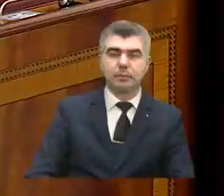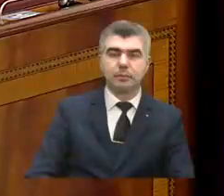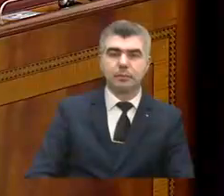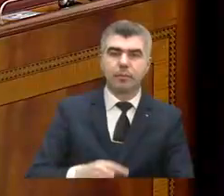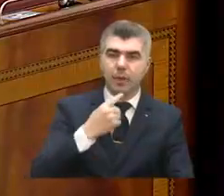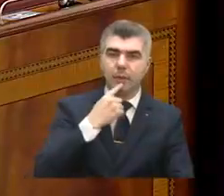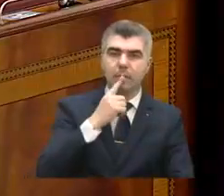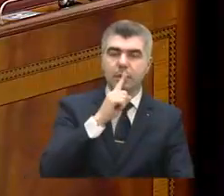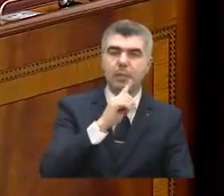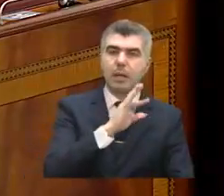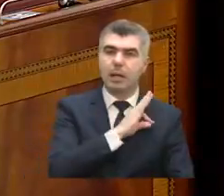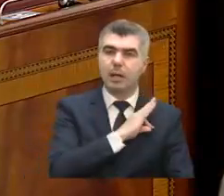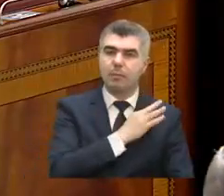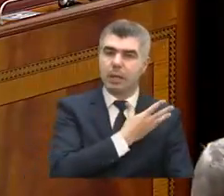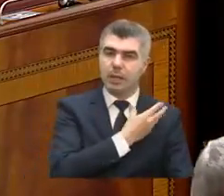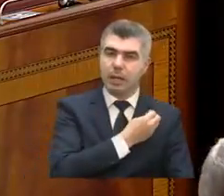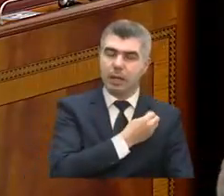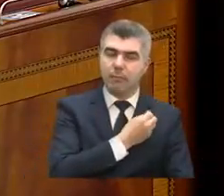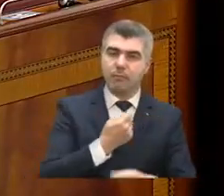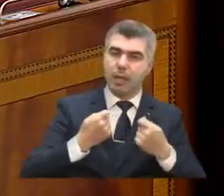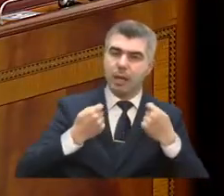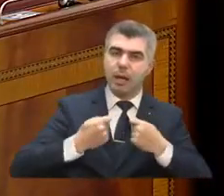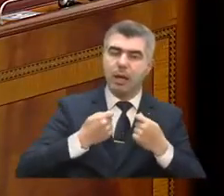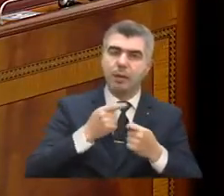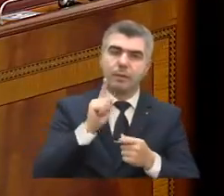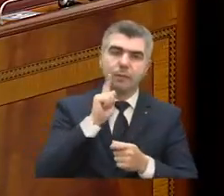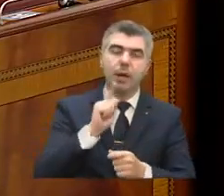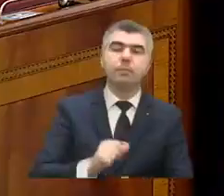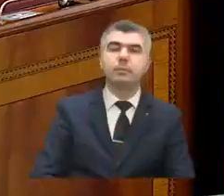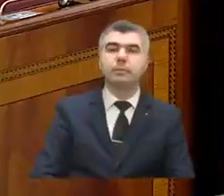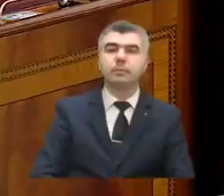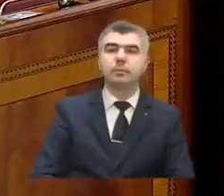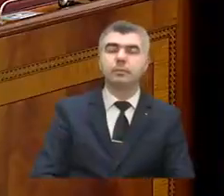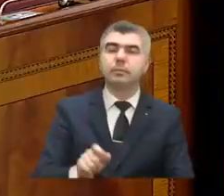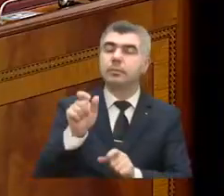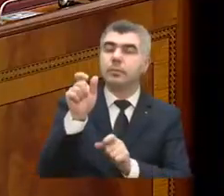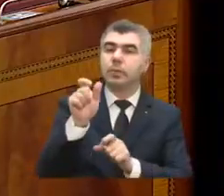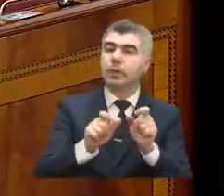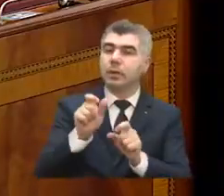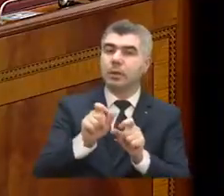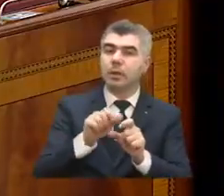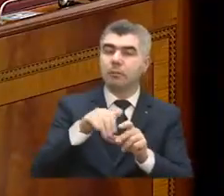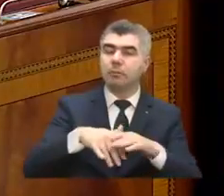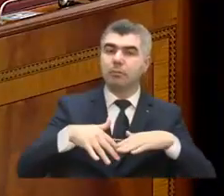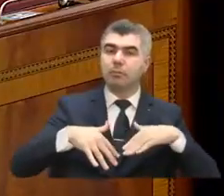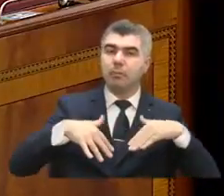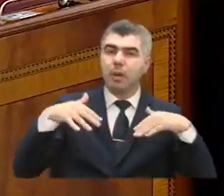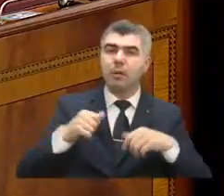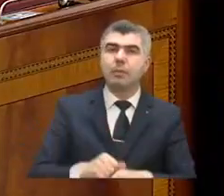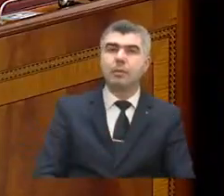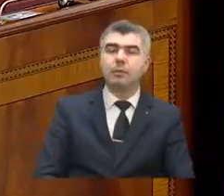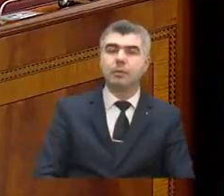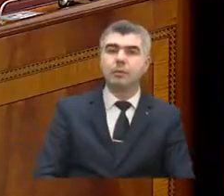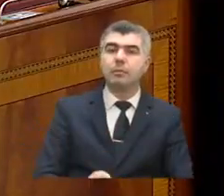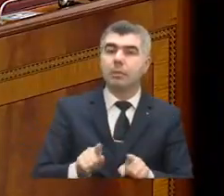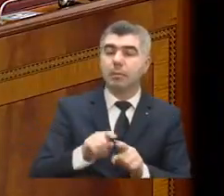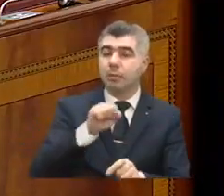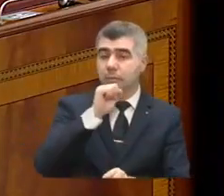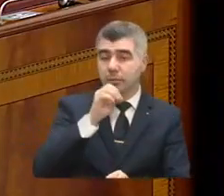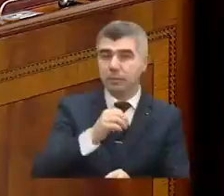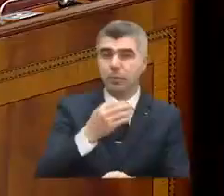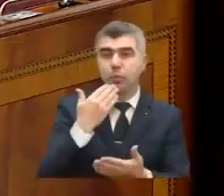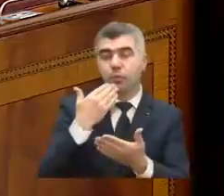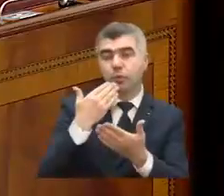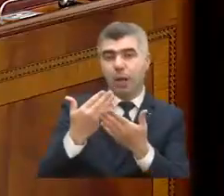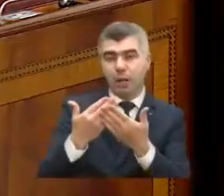بسم الله الرحمن الرحيم. السيدة الرئيسة المحترمة، السادة والسيدات النواب المحترمين، بغيت باش نشكر